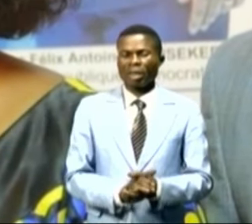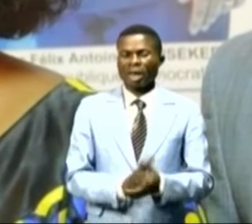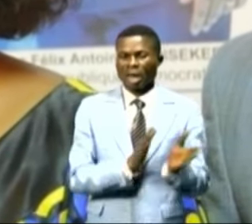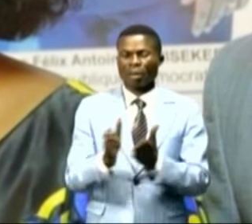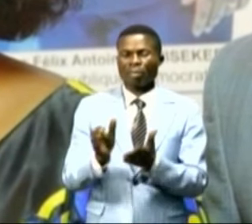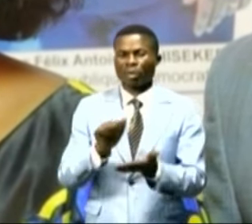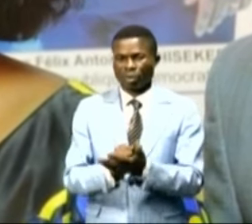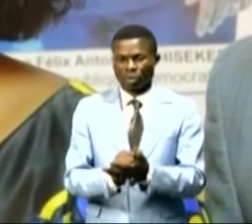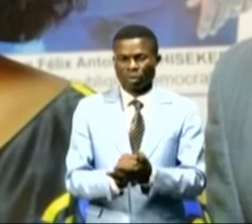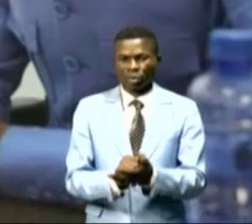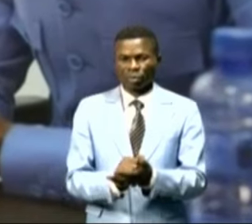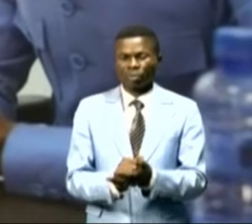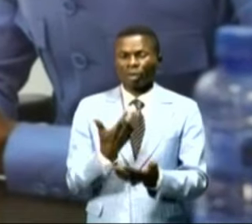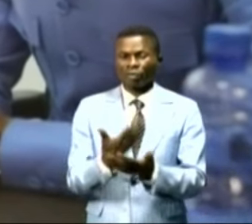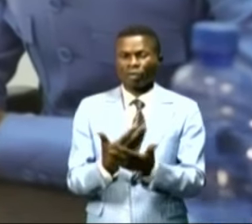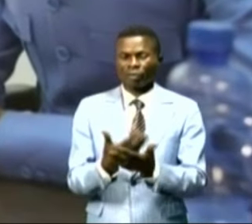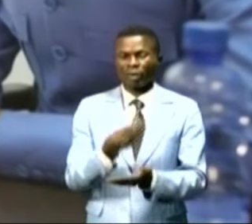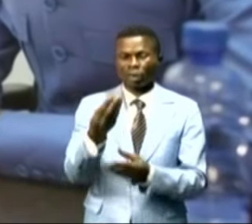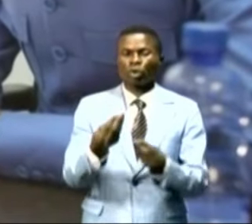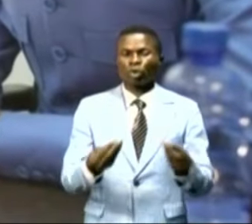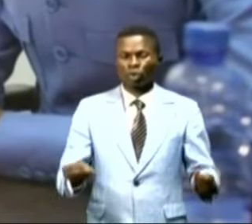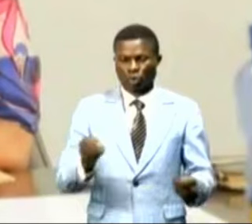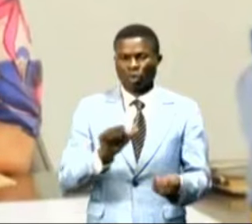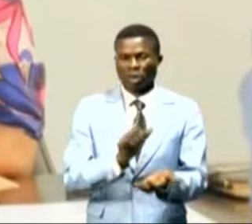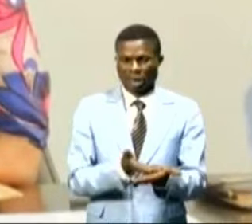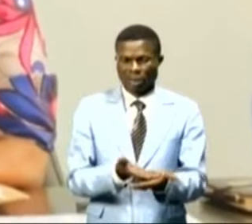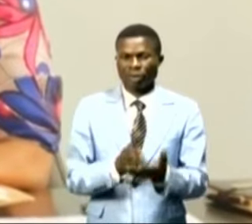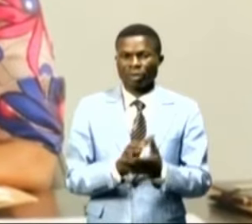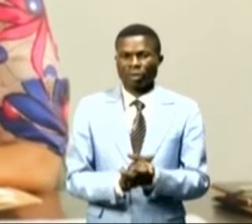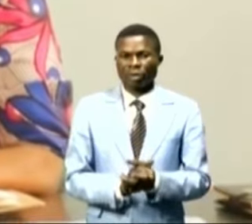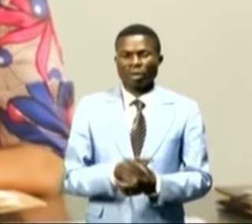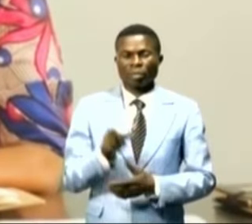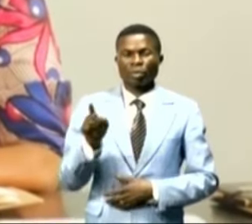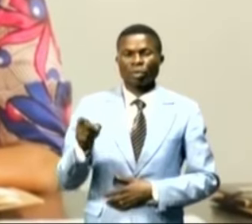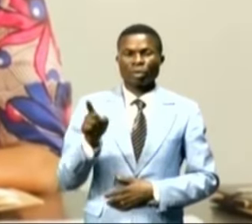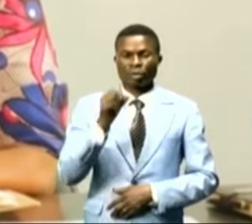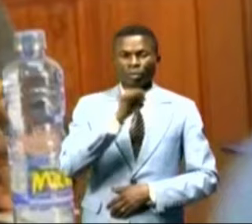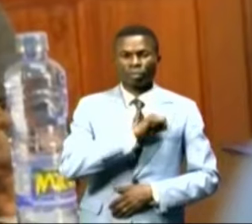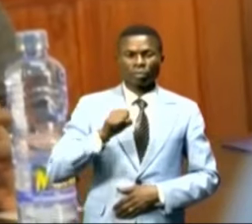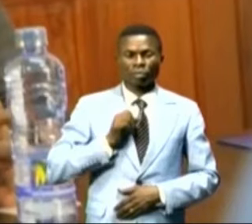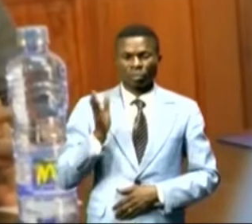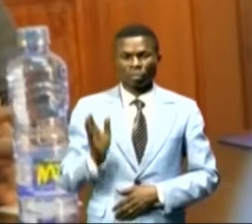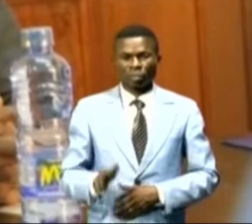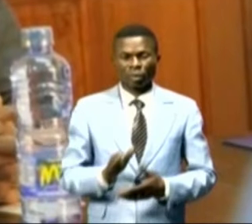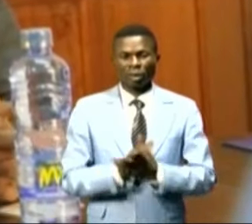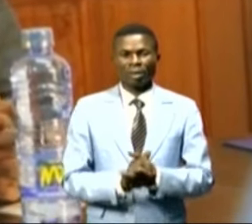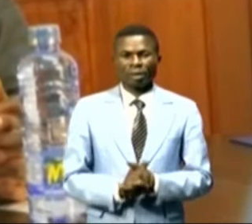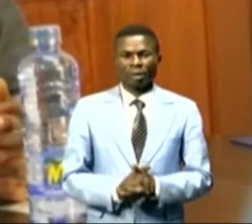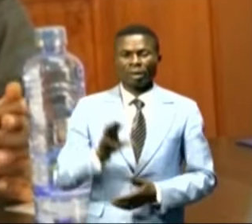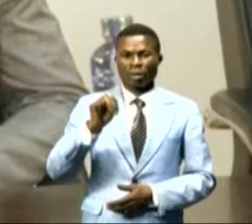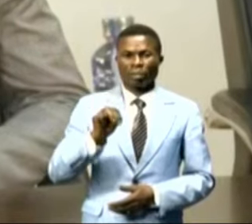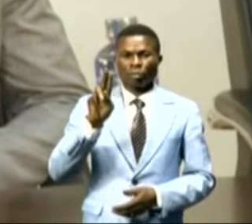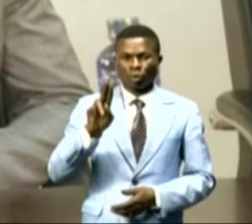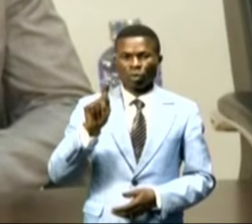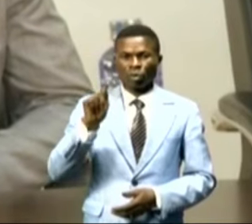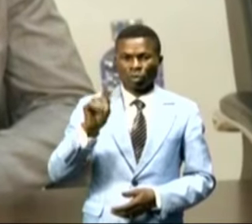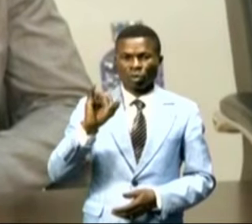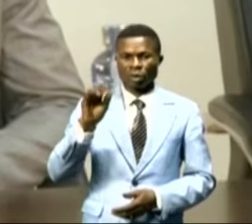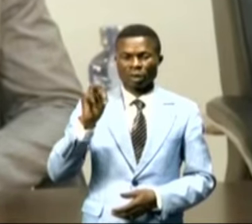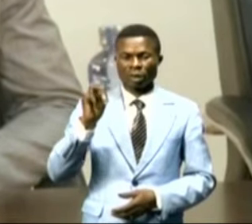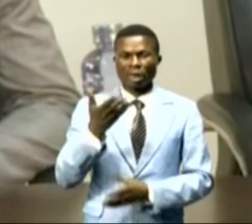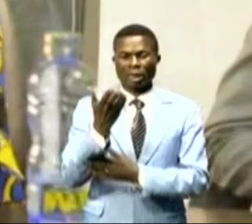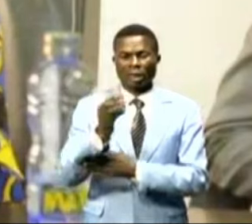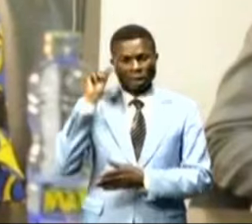qu'elle était en train déjà d'apporter des solutions. Pour sa part, le sénateur Herman Moutima Sakrini invite le